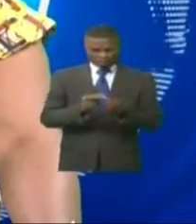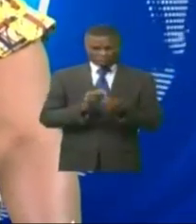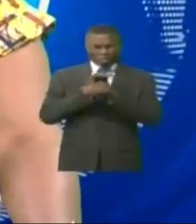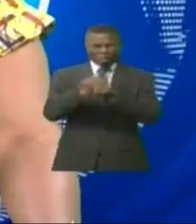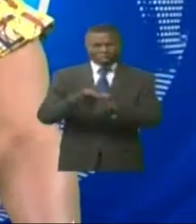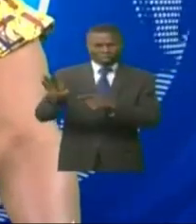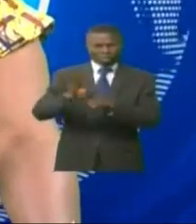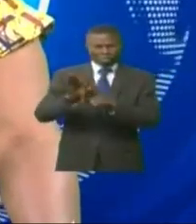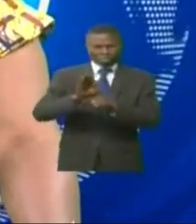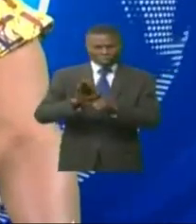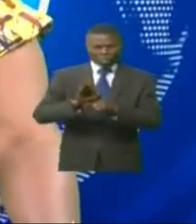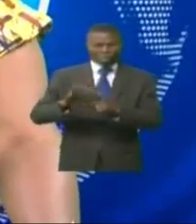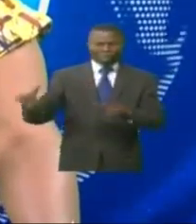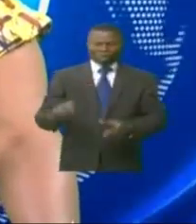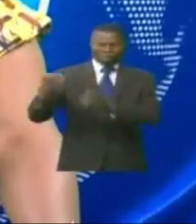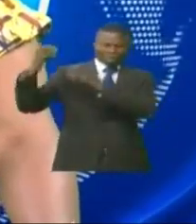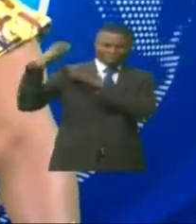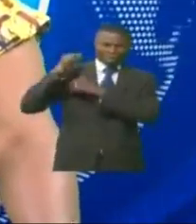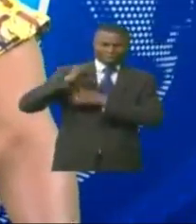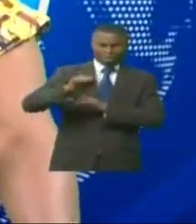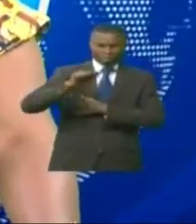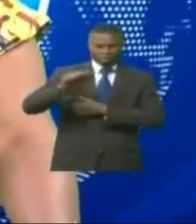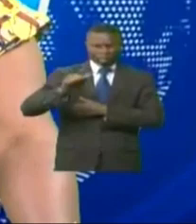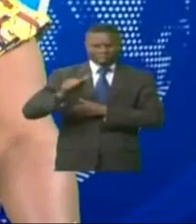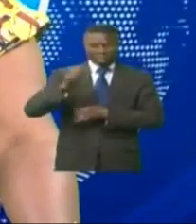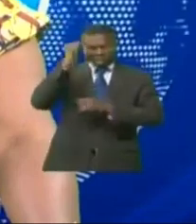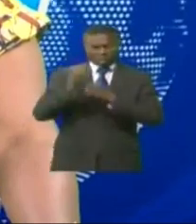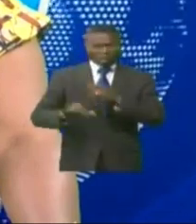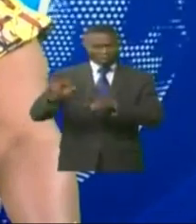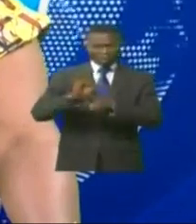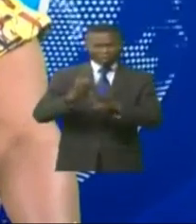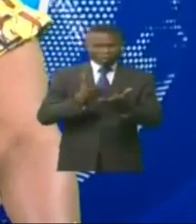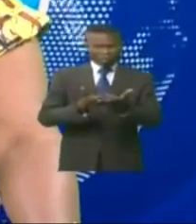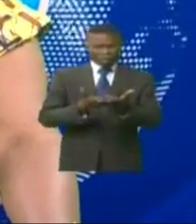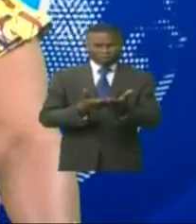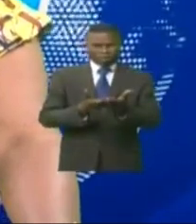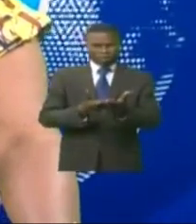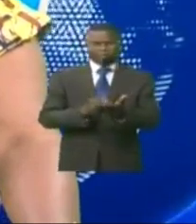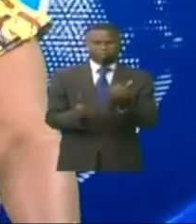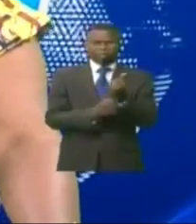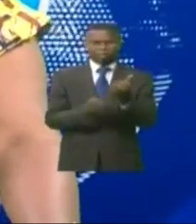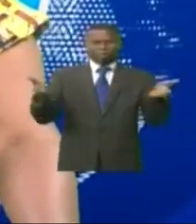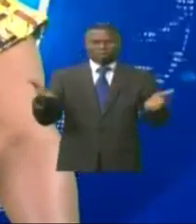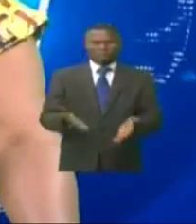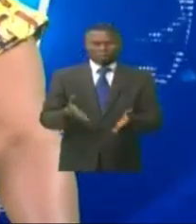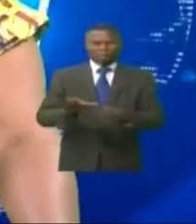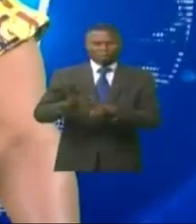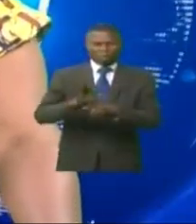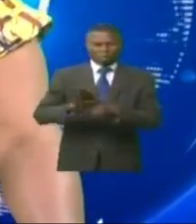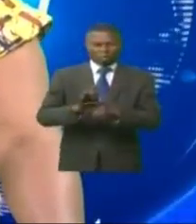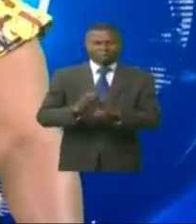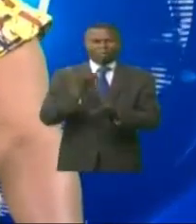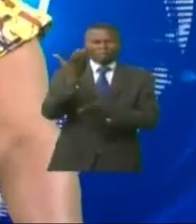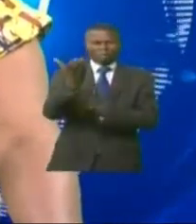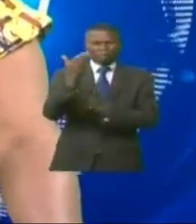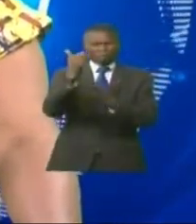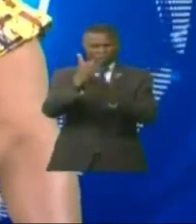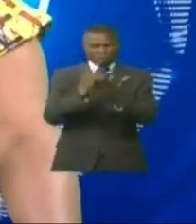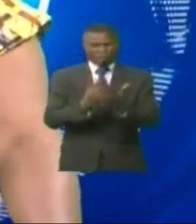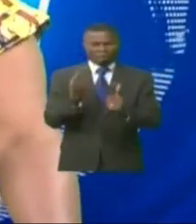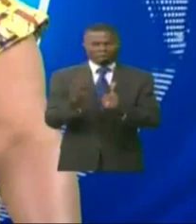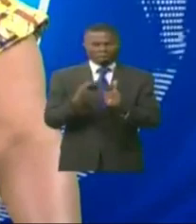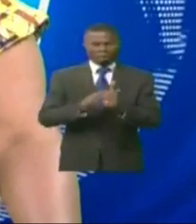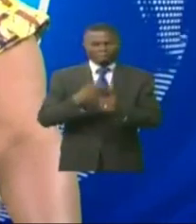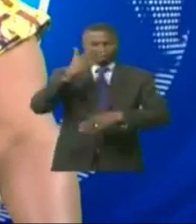sensibilisées sur l'autoprise en charge. Au terme de cette campagne, les participants ont formulé des demandes, entre autres,